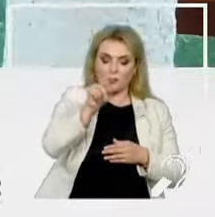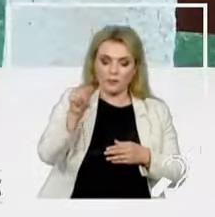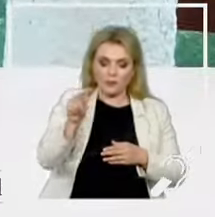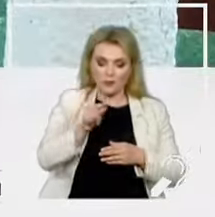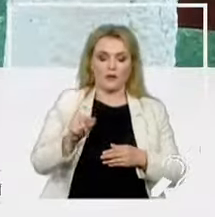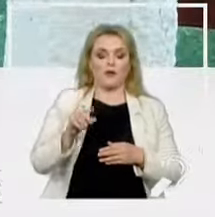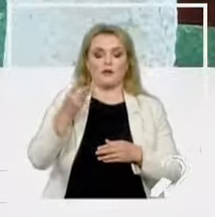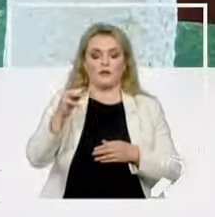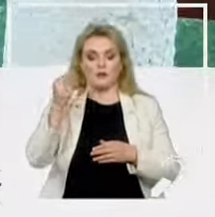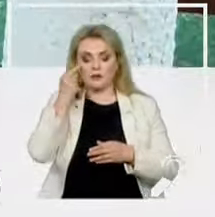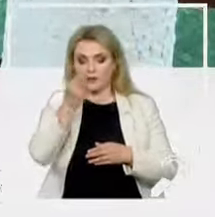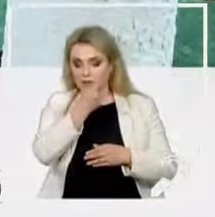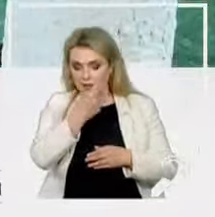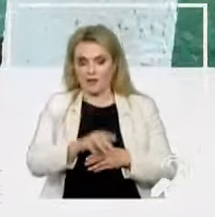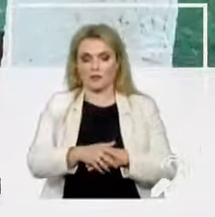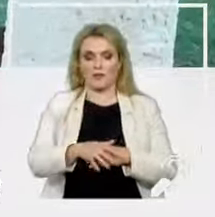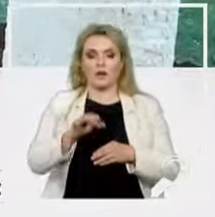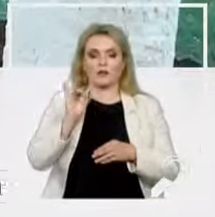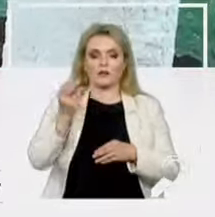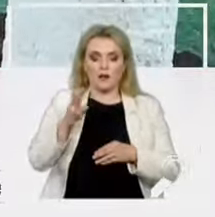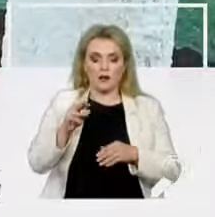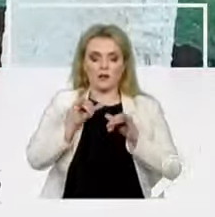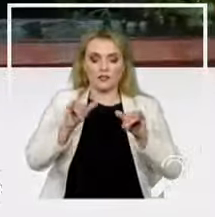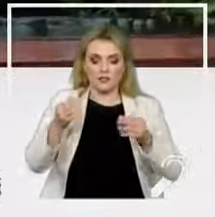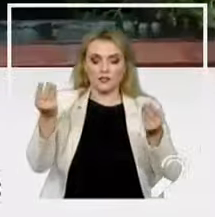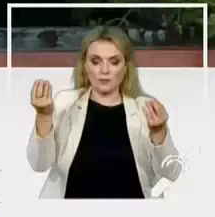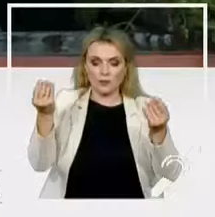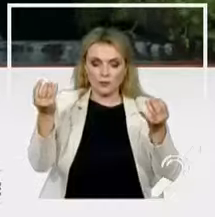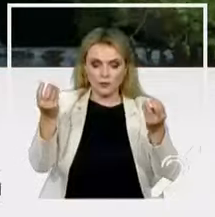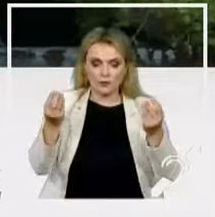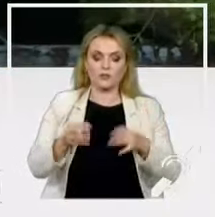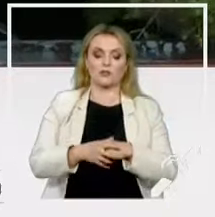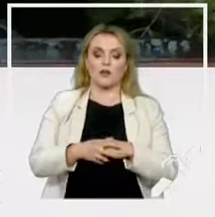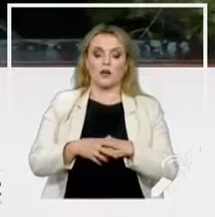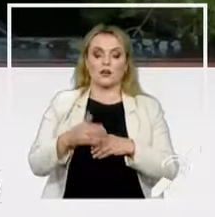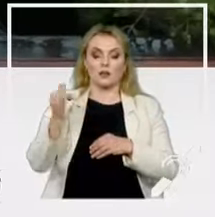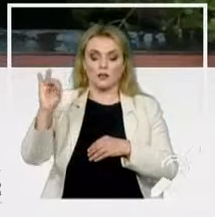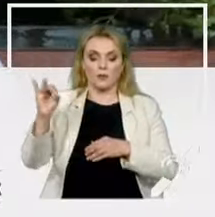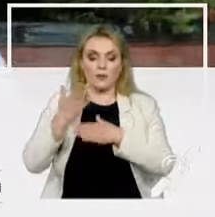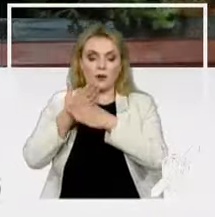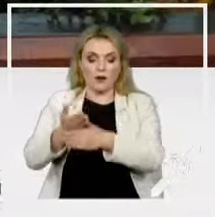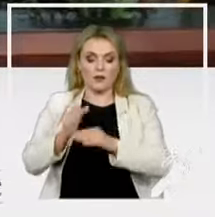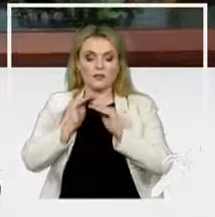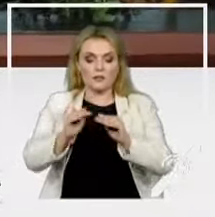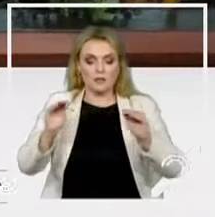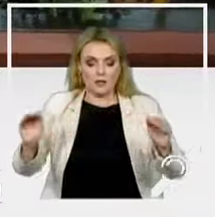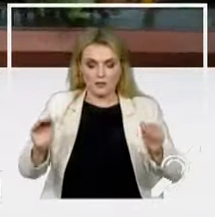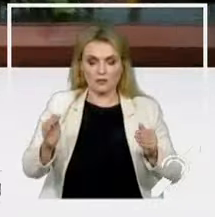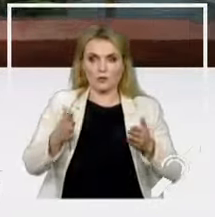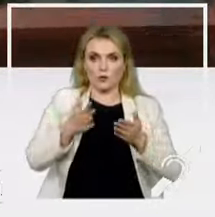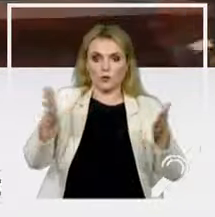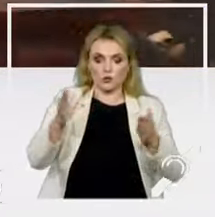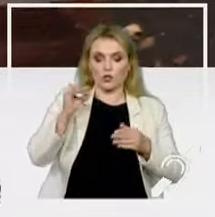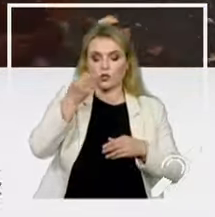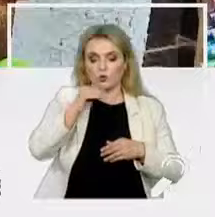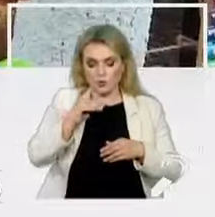și olfactive. Integrarea senzorială facilitează procesul de învățare și ajută pe copii să înțeleagă și să asimileze emoții,